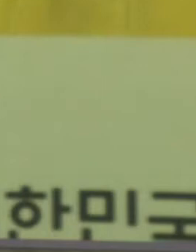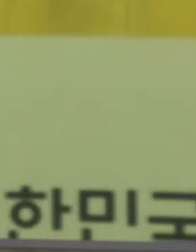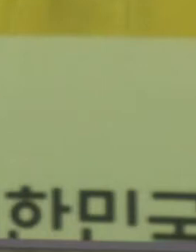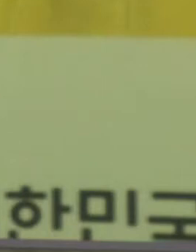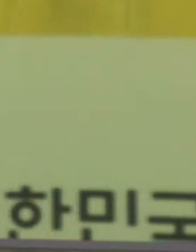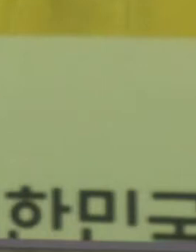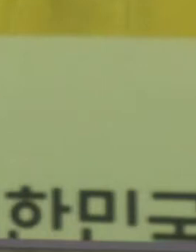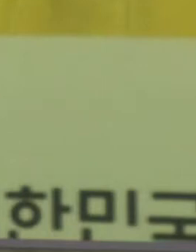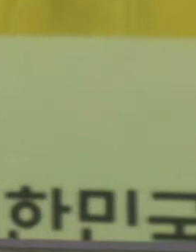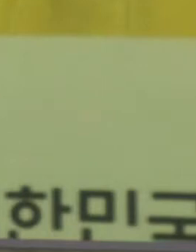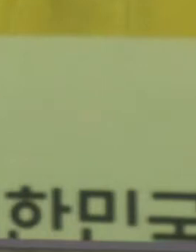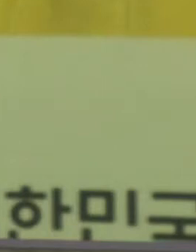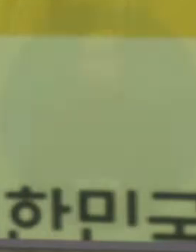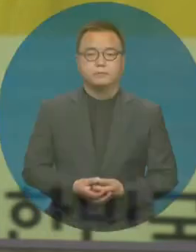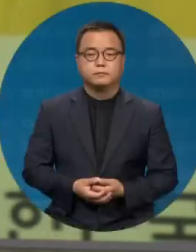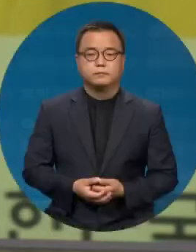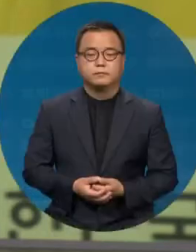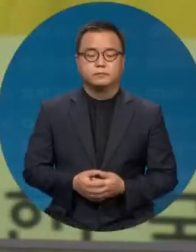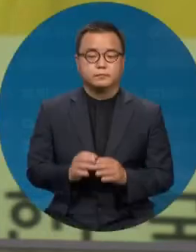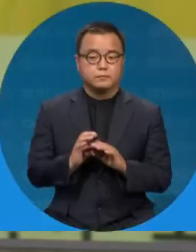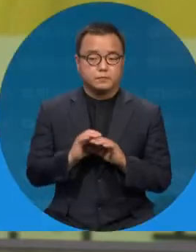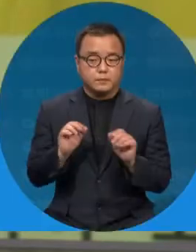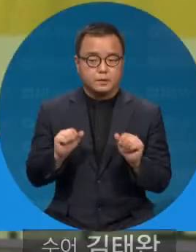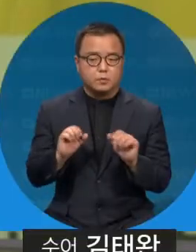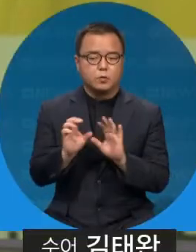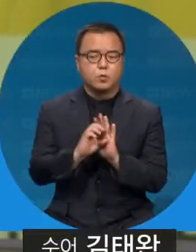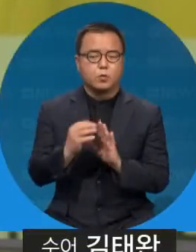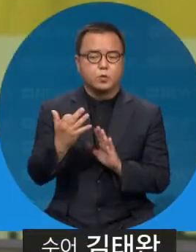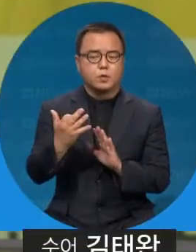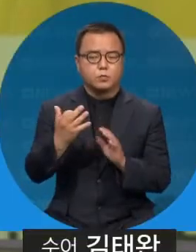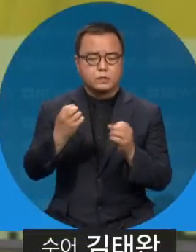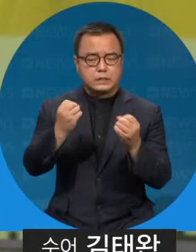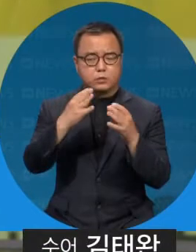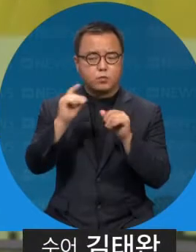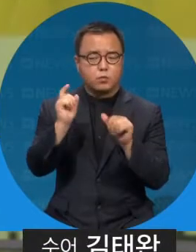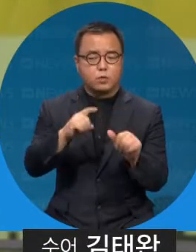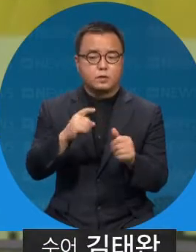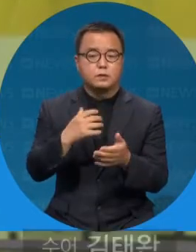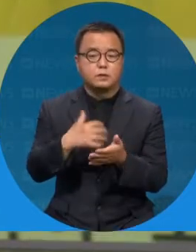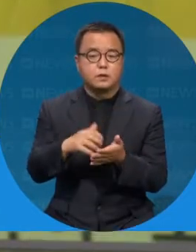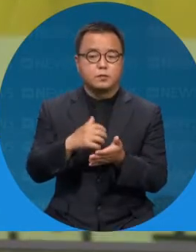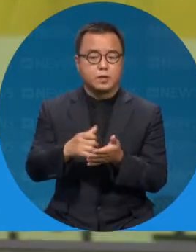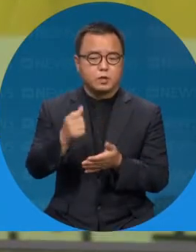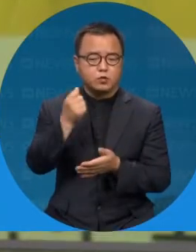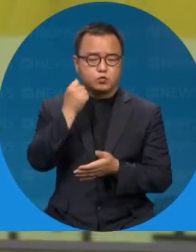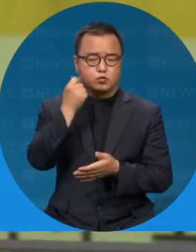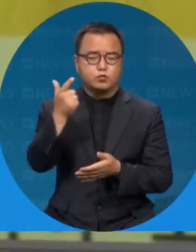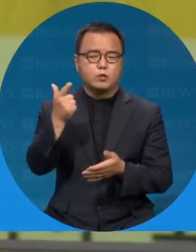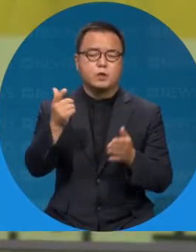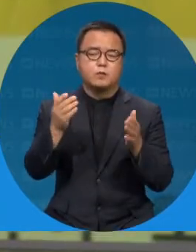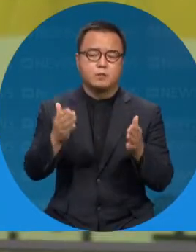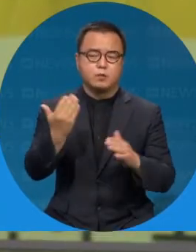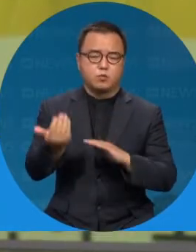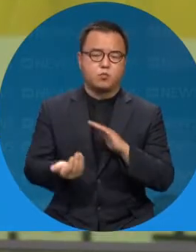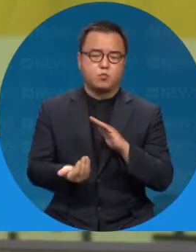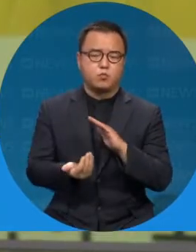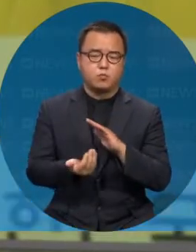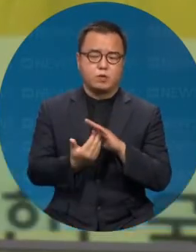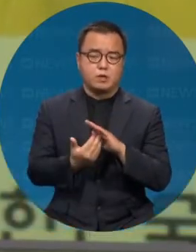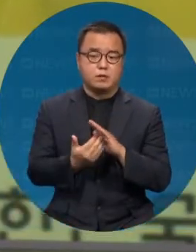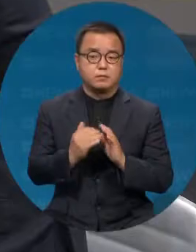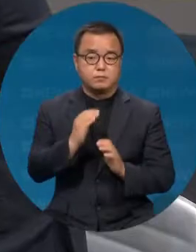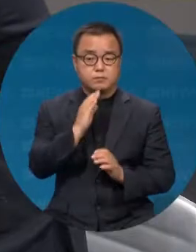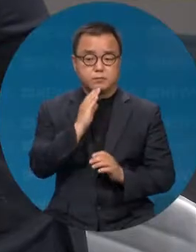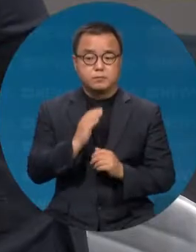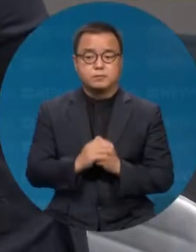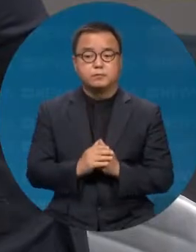코로나19 신규 확진자가 6개월 만에 최대치를 기록했습니다. 오늘 취재 기자와 이에 대해 자세한 얘기 나눠보죠. 자, 송 기자,